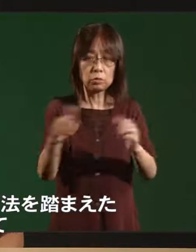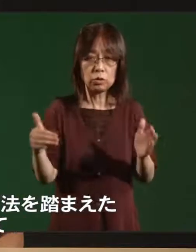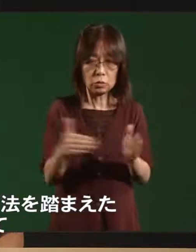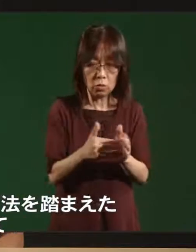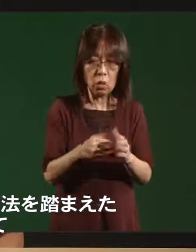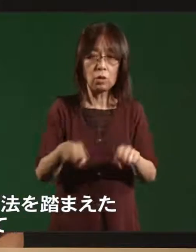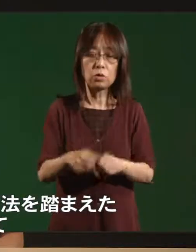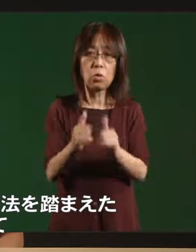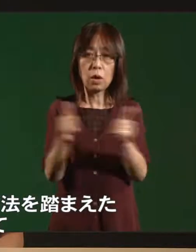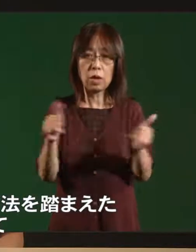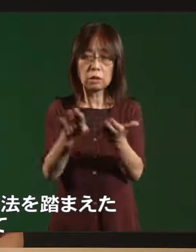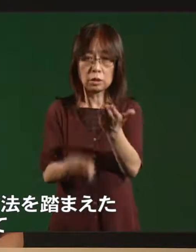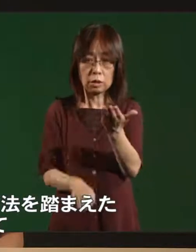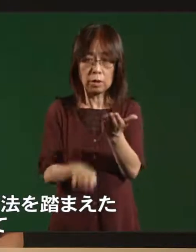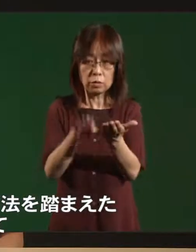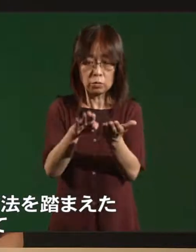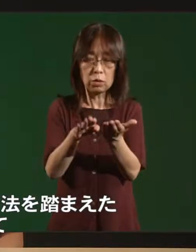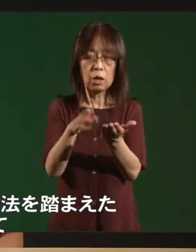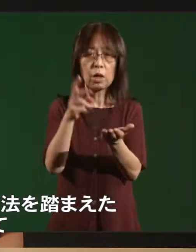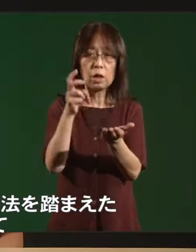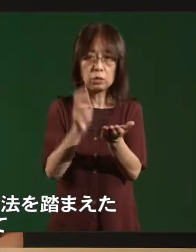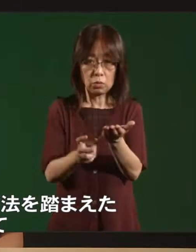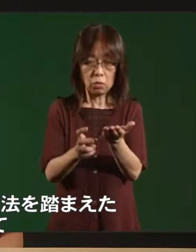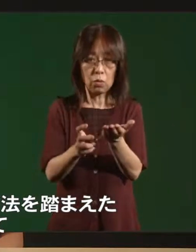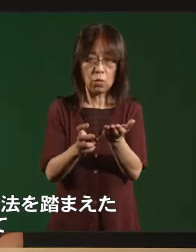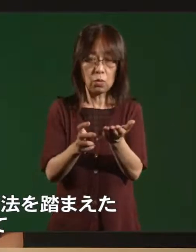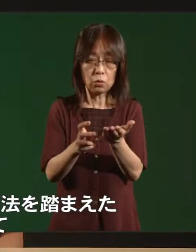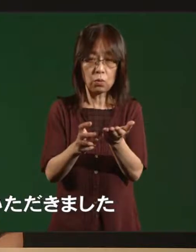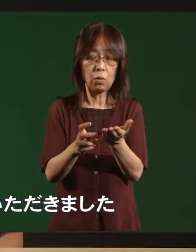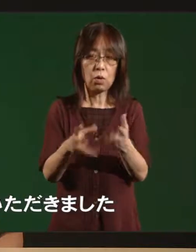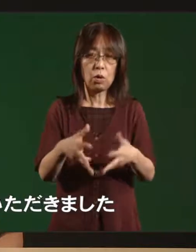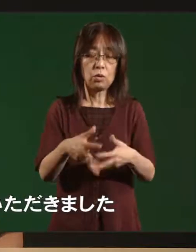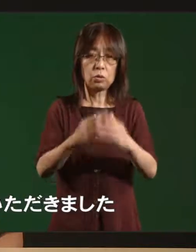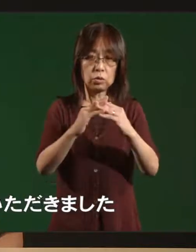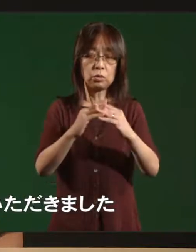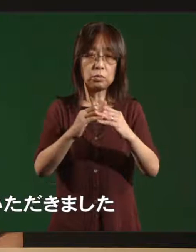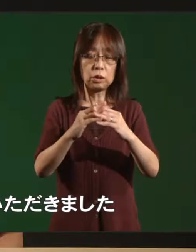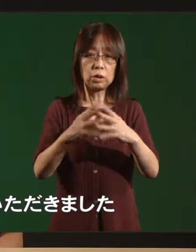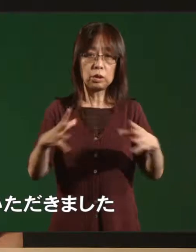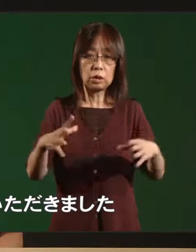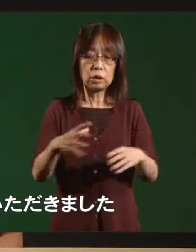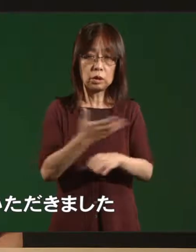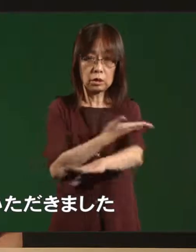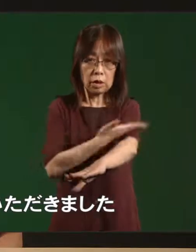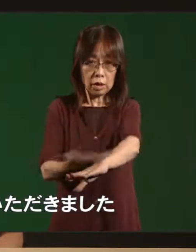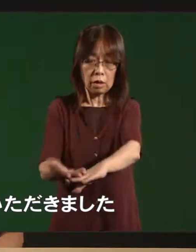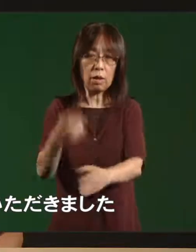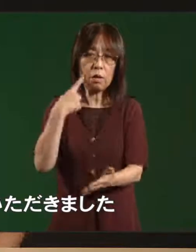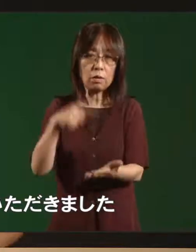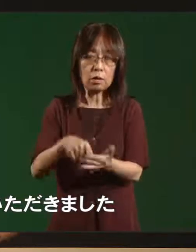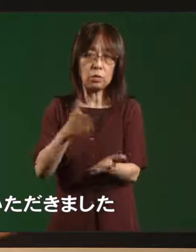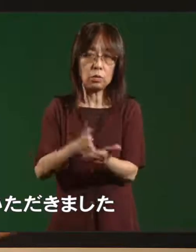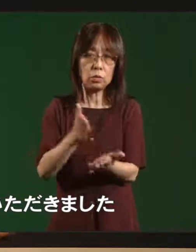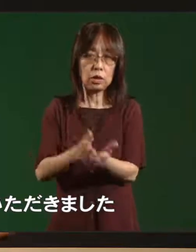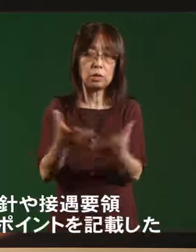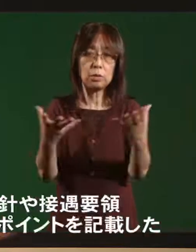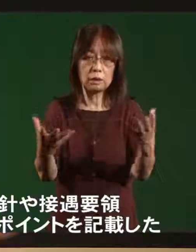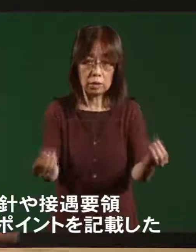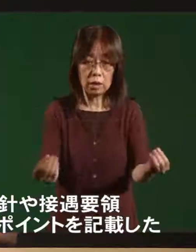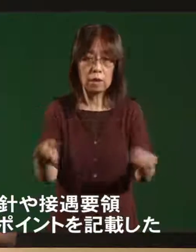障害者差別解消法を踏まえた札幌市の対応について簡単にご説明させていただきました